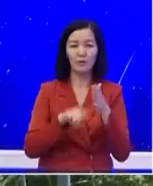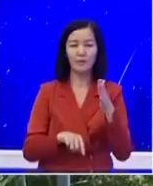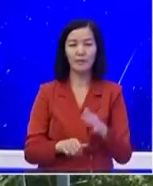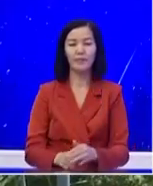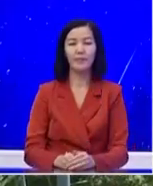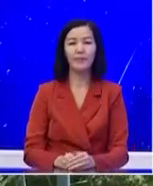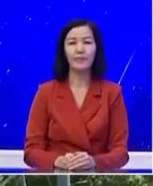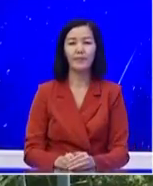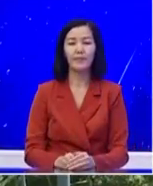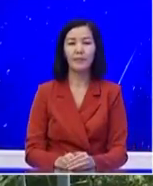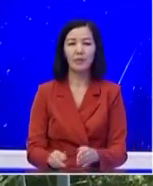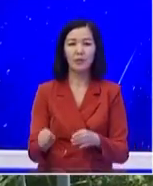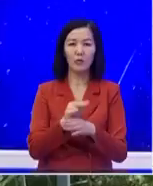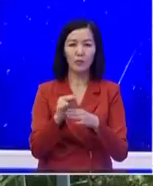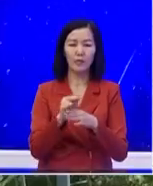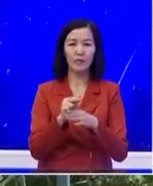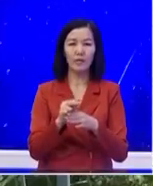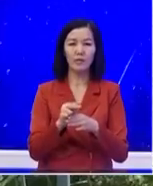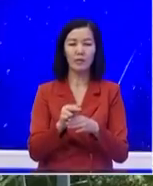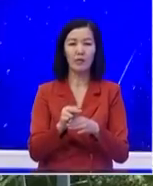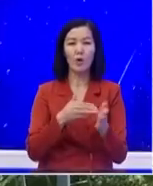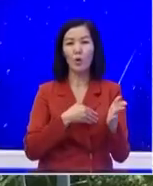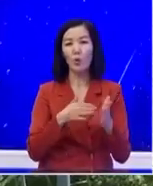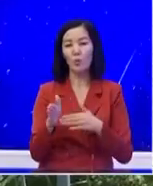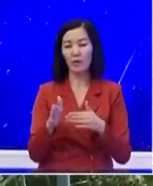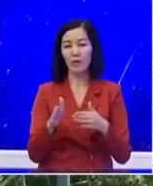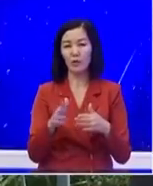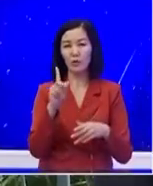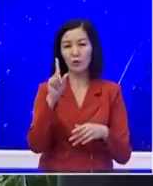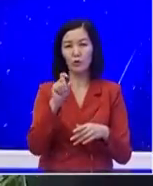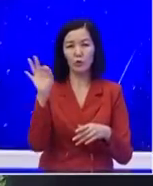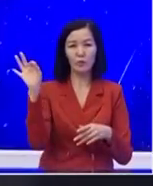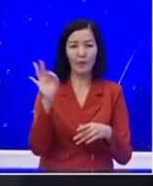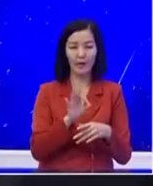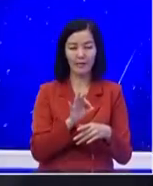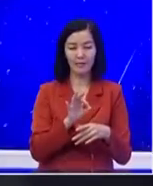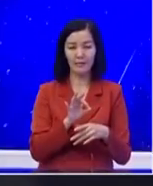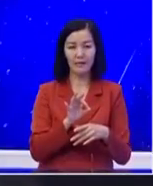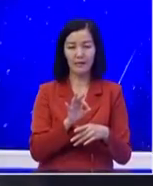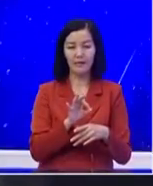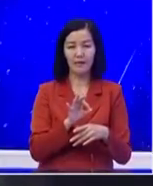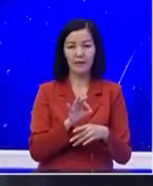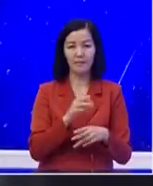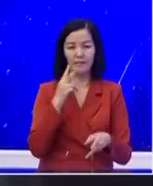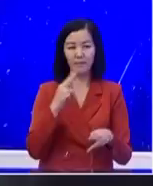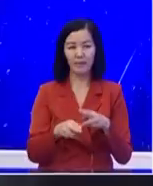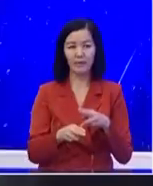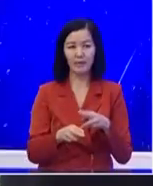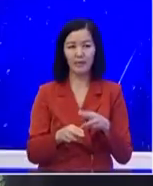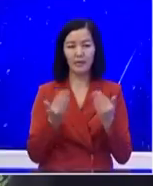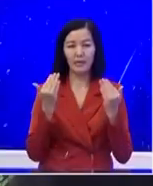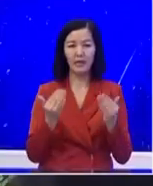Демонтажды жұмыстары 100%-ға бітті. Енді қазір сейсмоусиление дейді. Сейсмоусиление стенды,